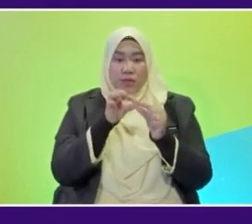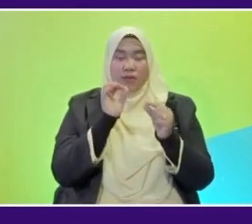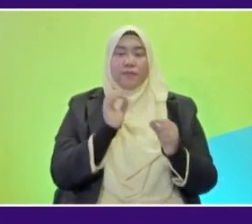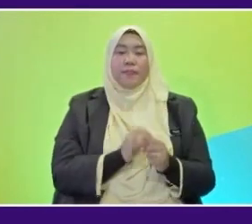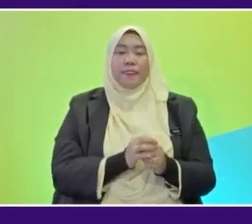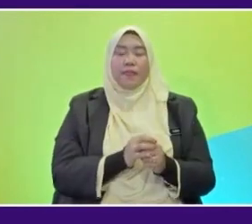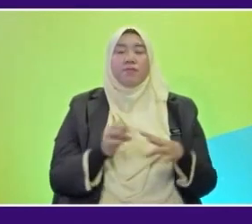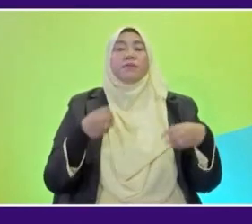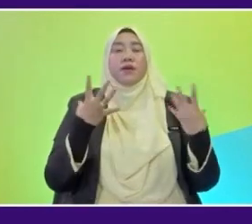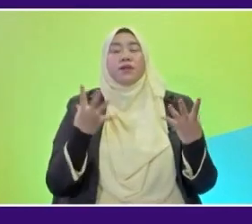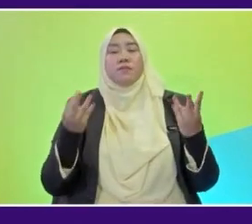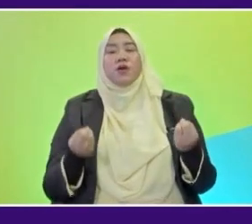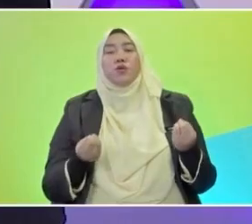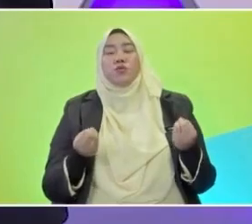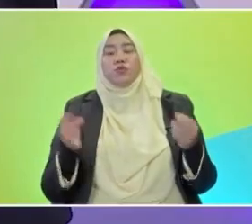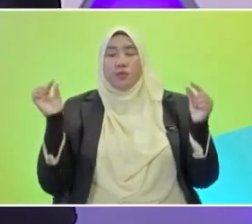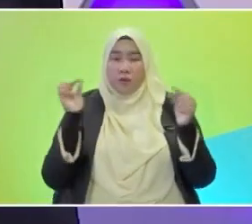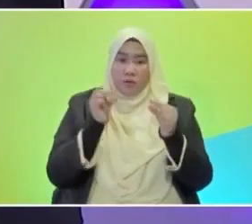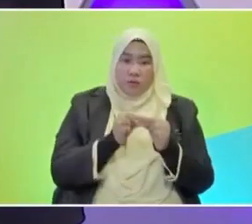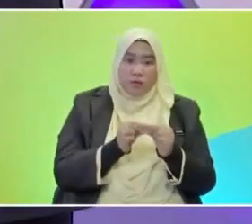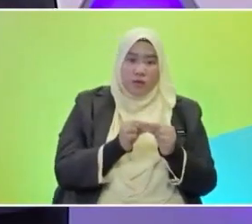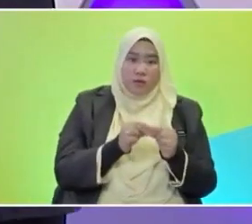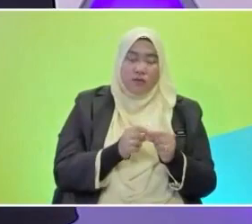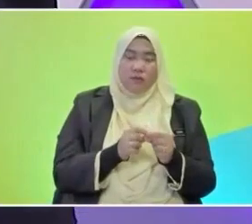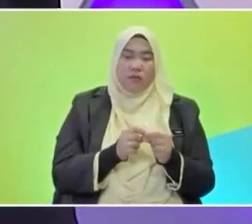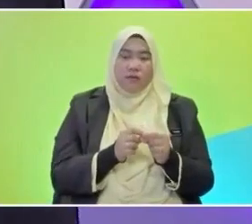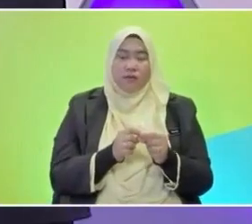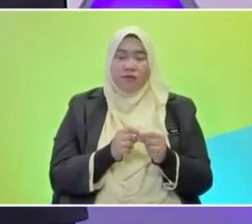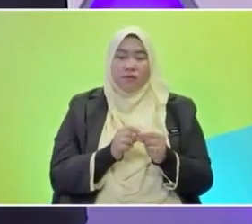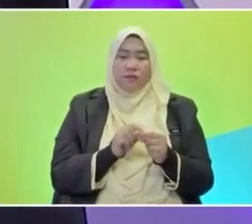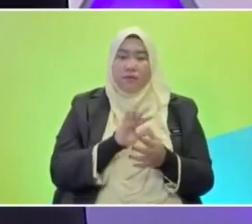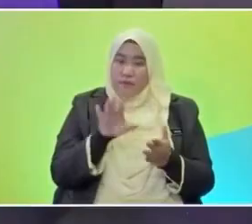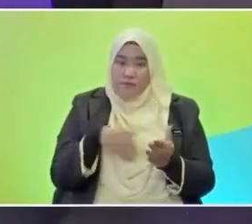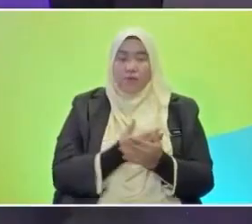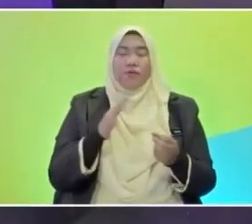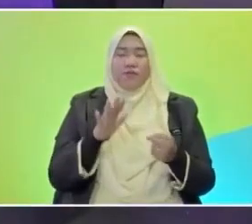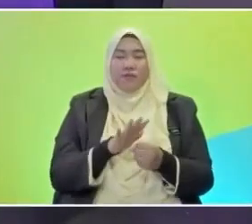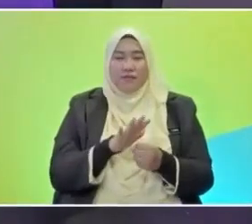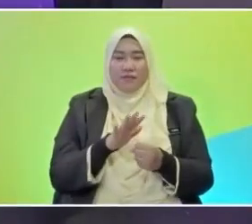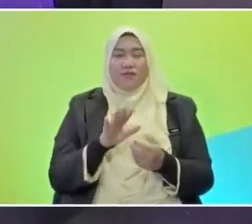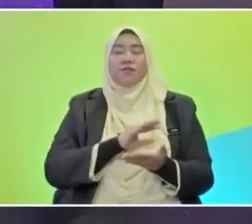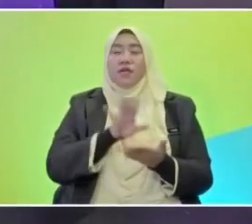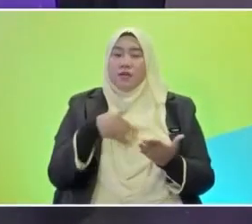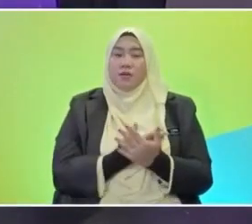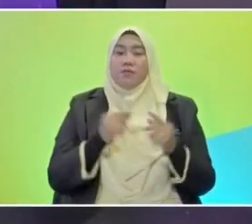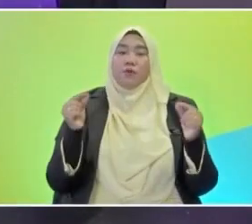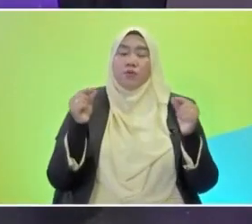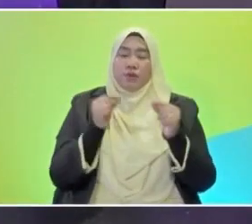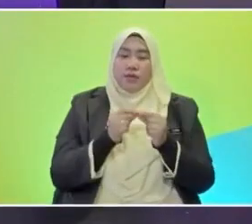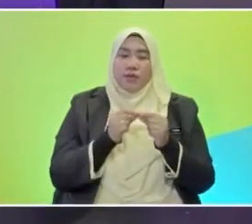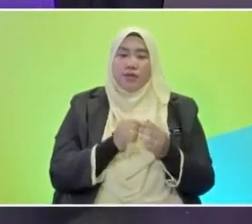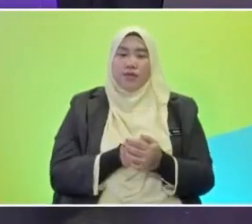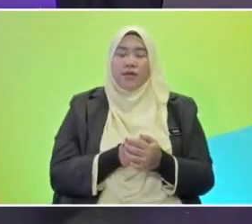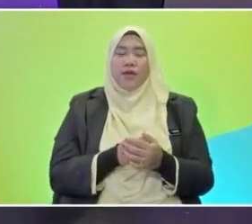mana kita tahu jumlah guling maksudnya kalau Ceko Tunjukkan yang ketiga adalah operasi